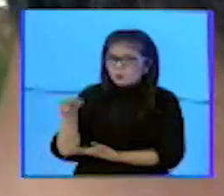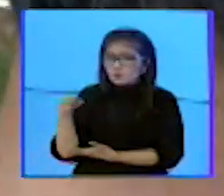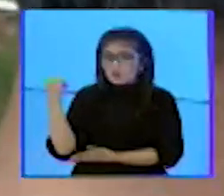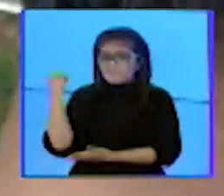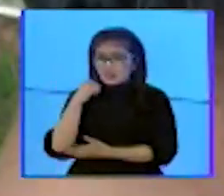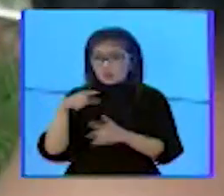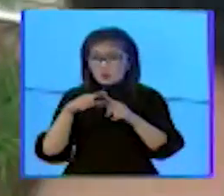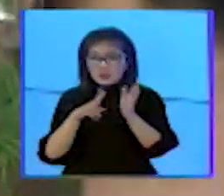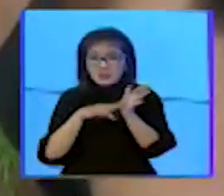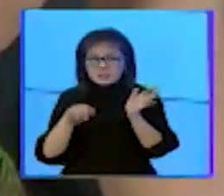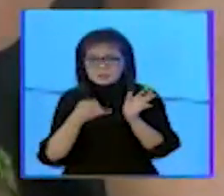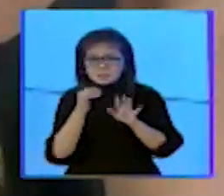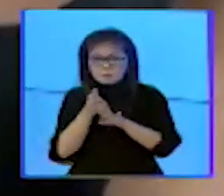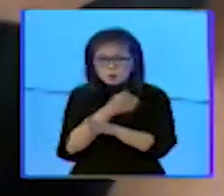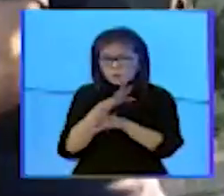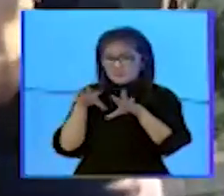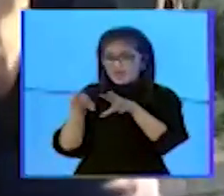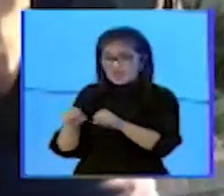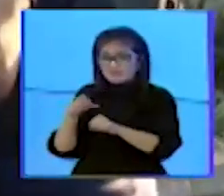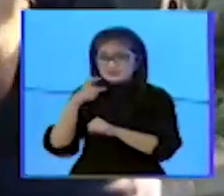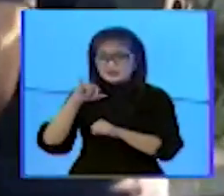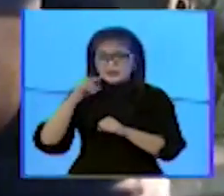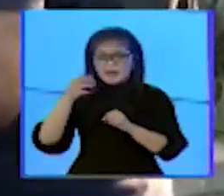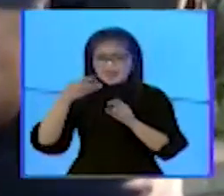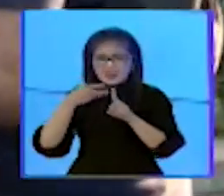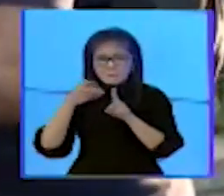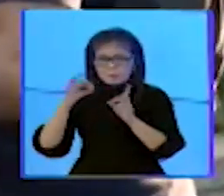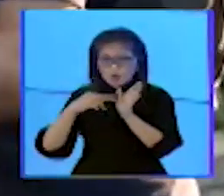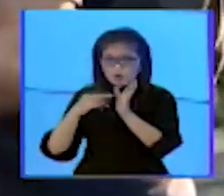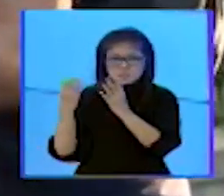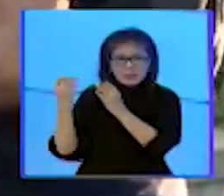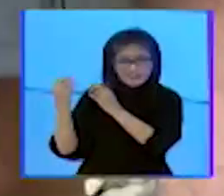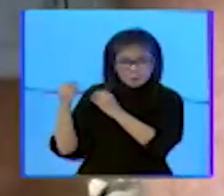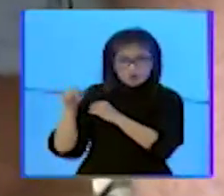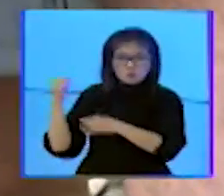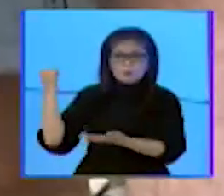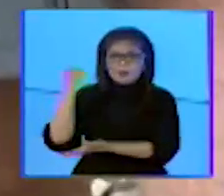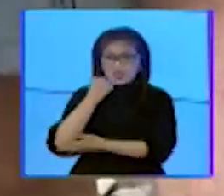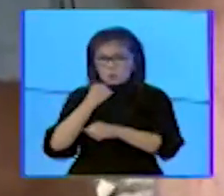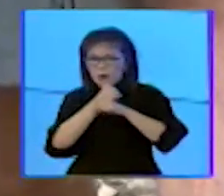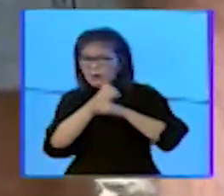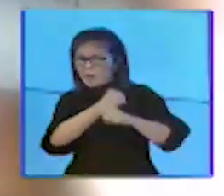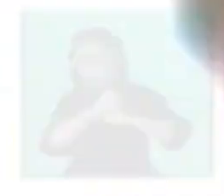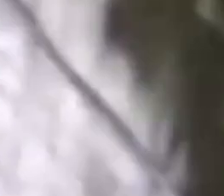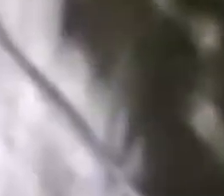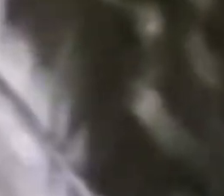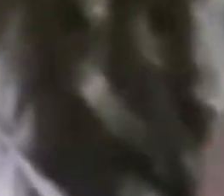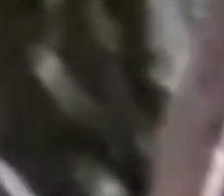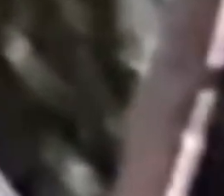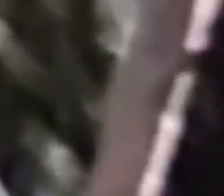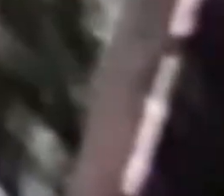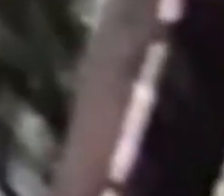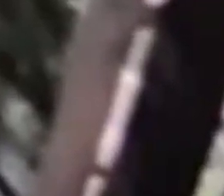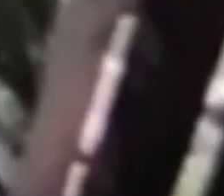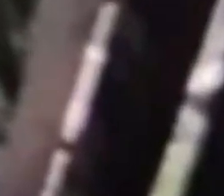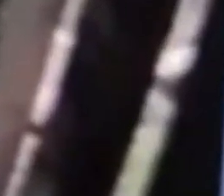sebelumnya ditangkap polisi di Cirebon, Jawa Barat. Saat penangkapan, pelaku melawan hingga akhirnya ditembak. Awalnya,